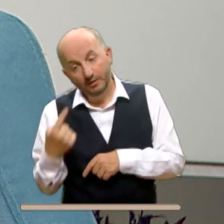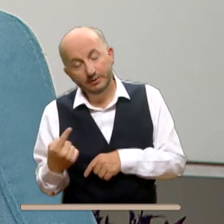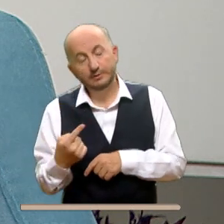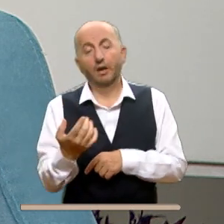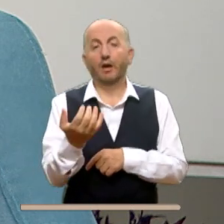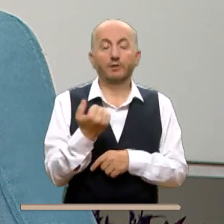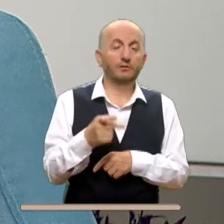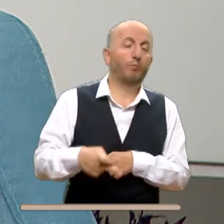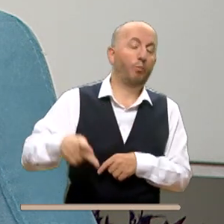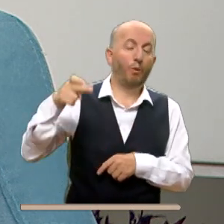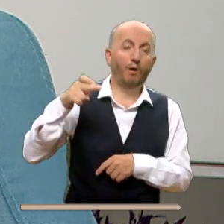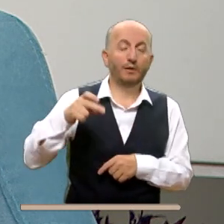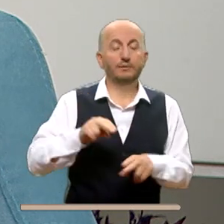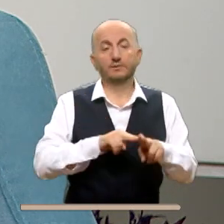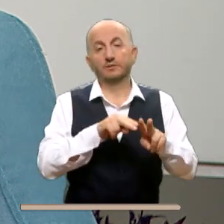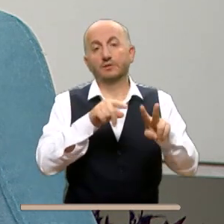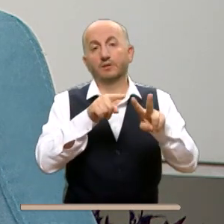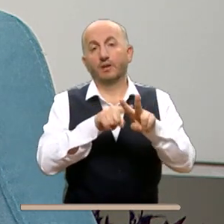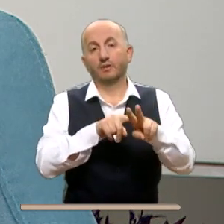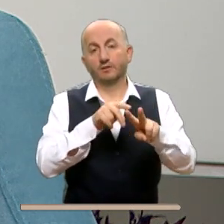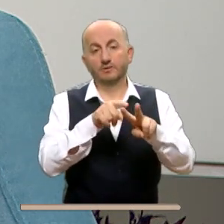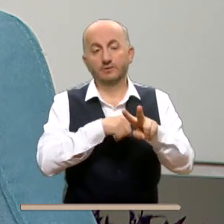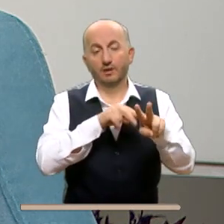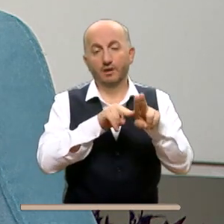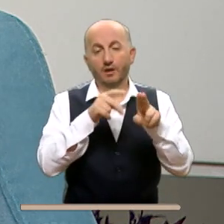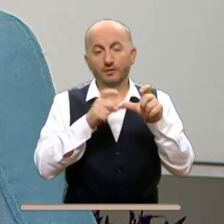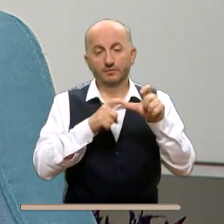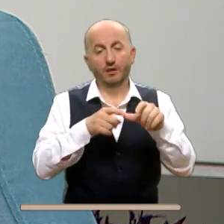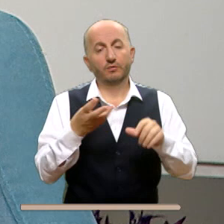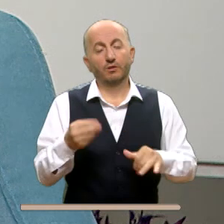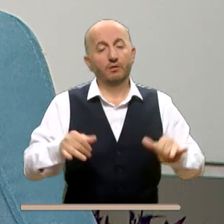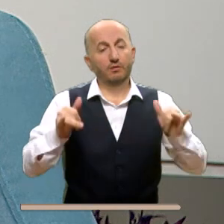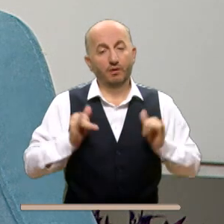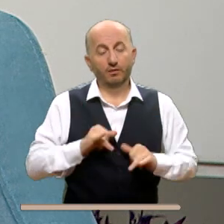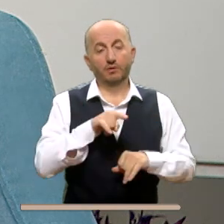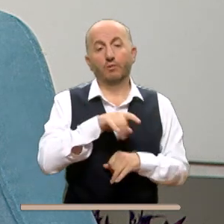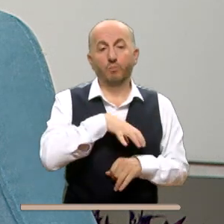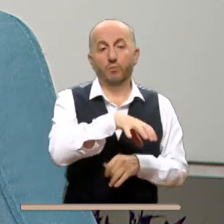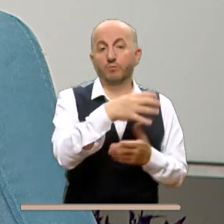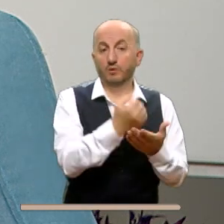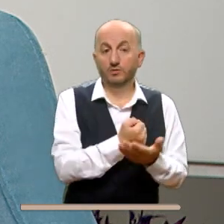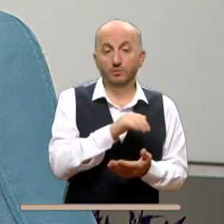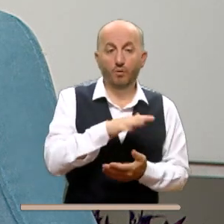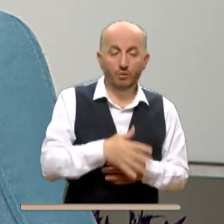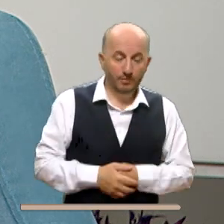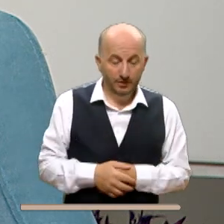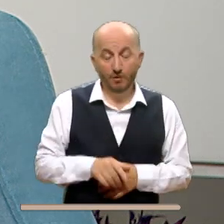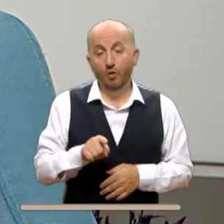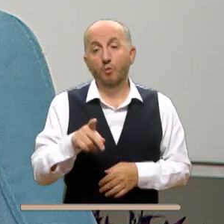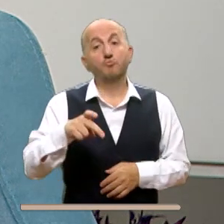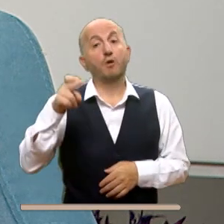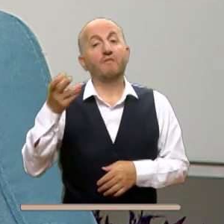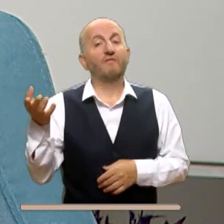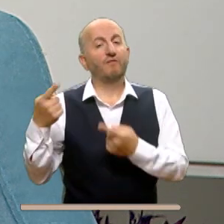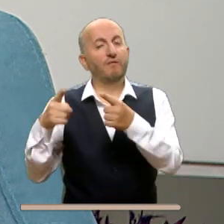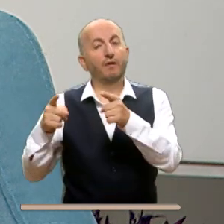aldığınız puan, YKS sınavlarından aldığınız puan çok rahatlıkla o bölümü kazanacak olabilir. O puanla farklı